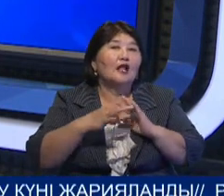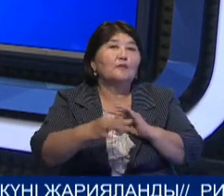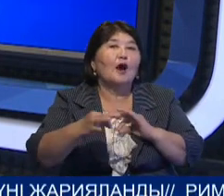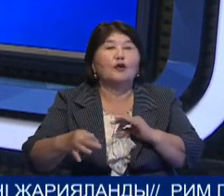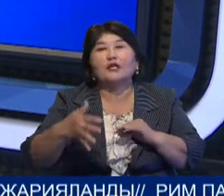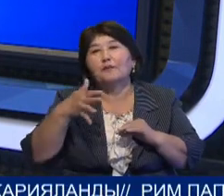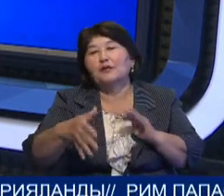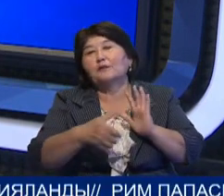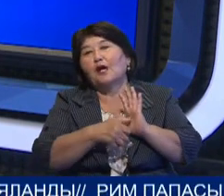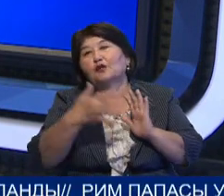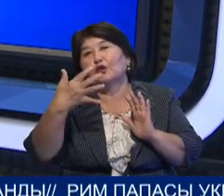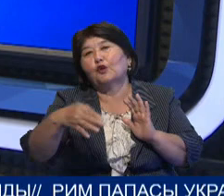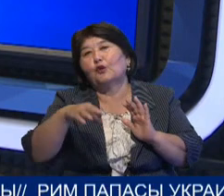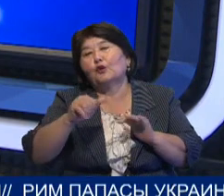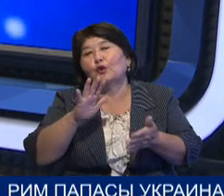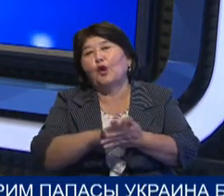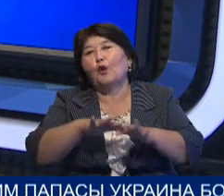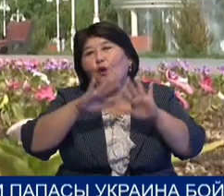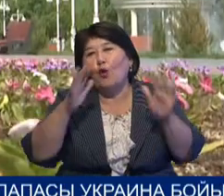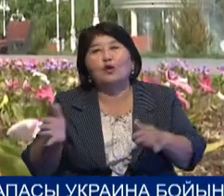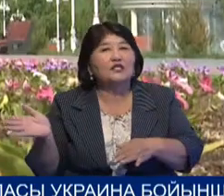аймақтан 5650 тонна қоқыс шығарылды.